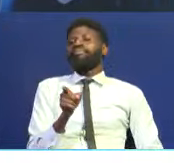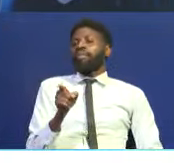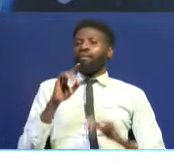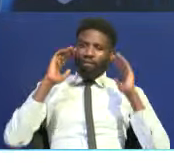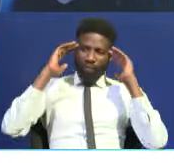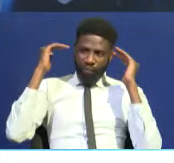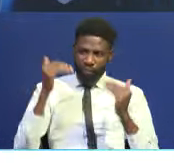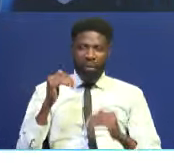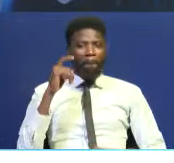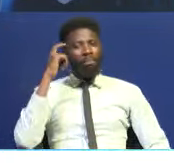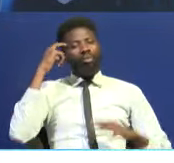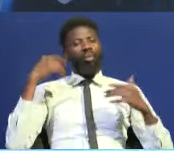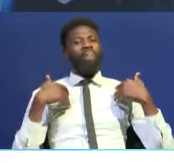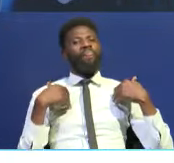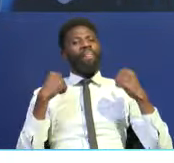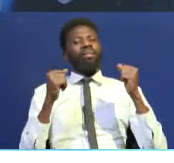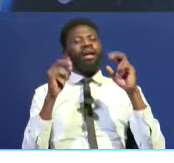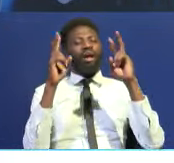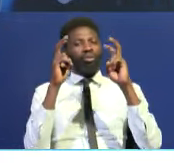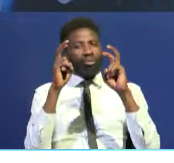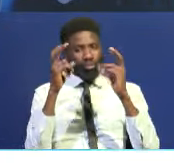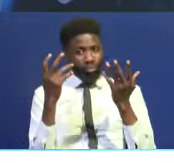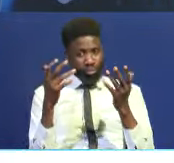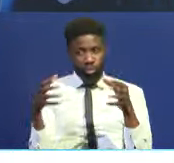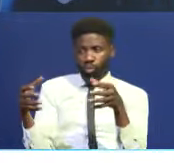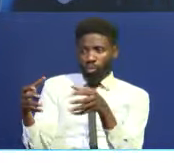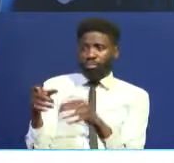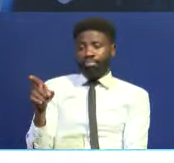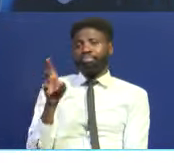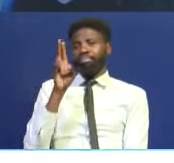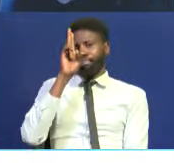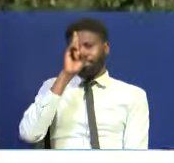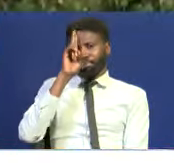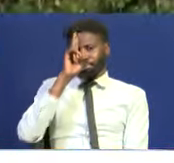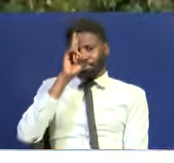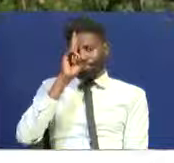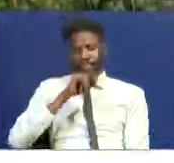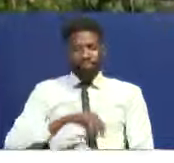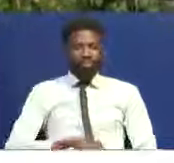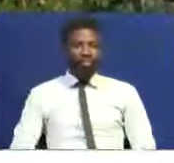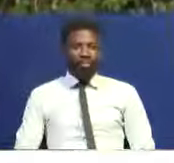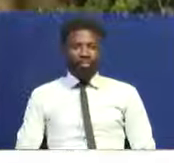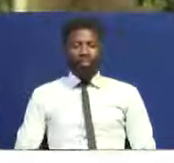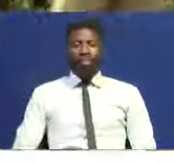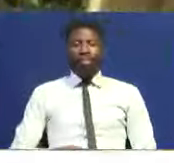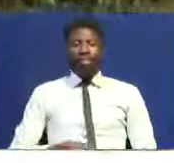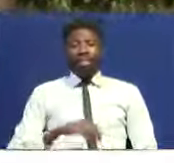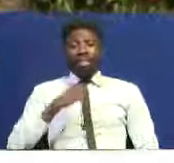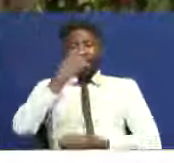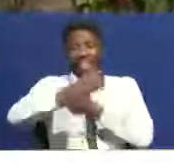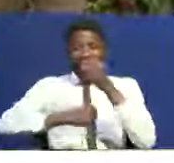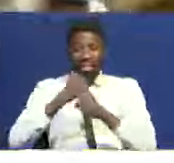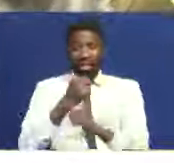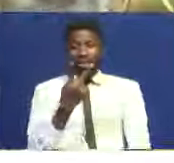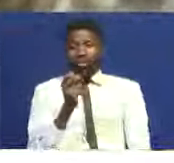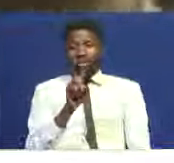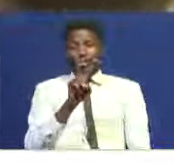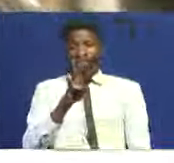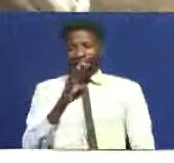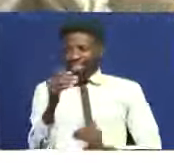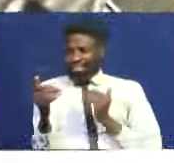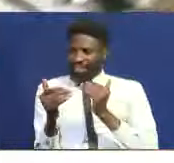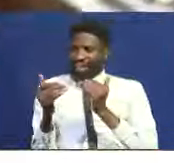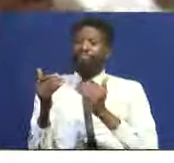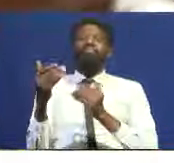afya kiakili miongoni mwa maafisa wa usalama. Huku mwaka ukikaribia kukamilika, maofisa wanaohudumu